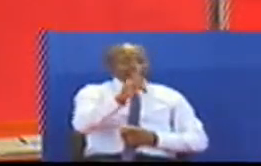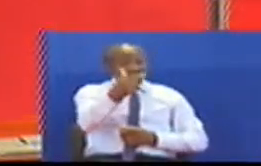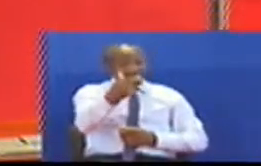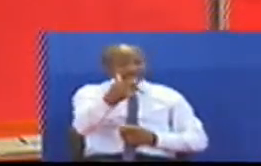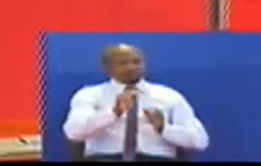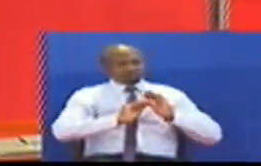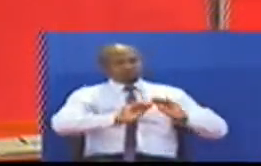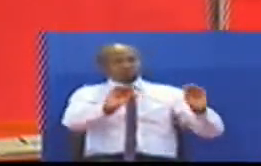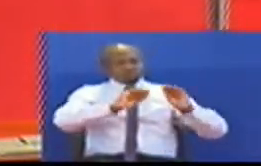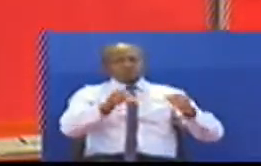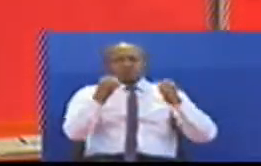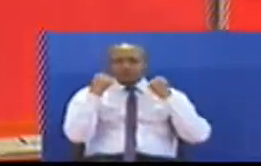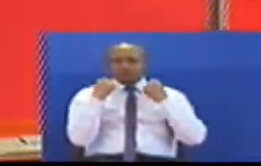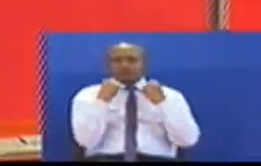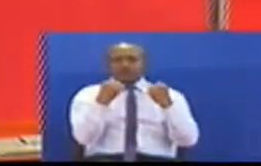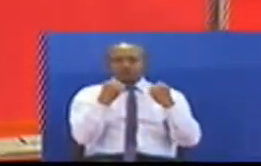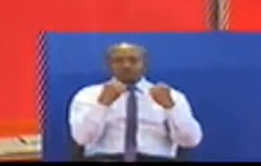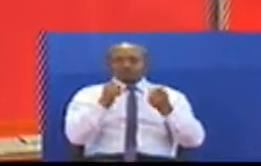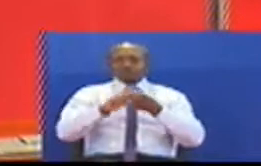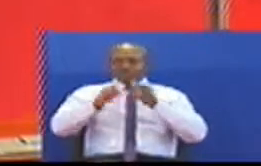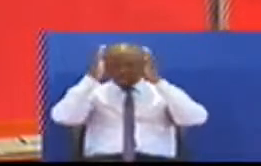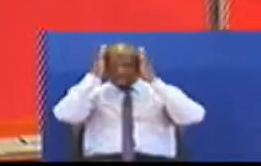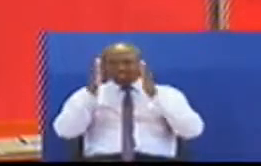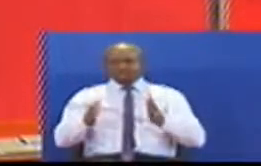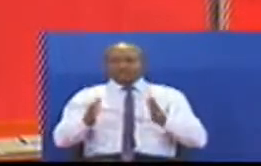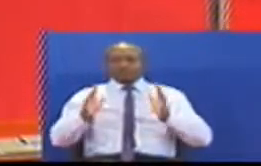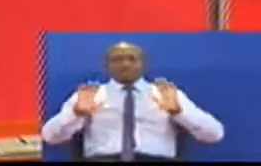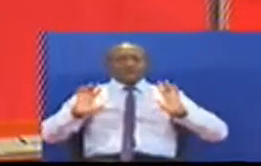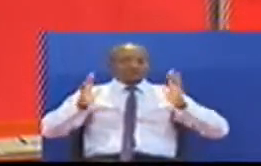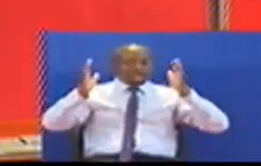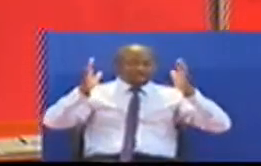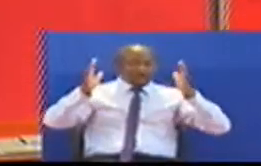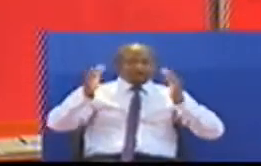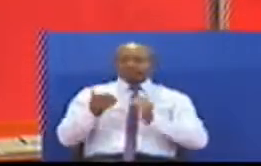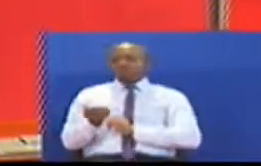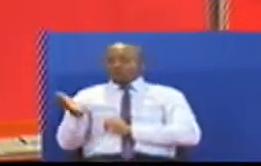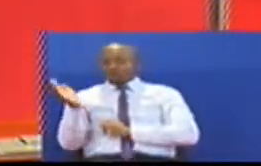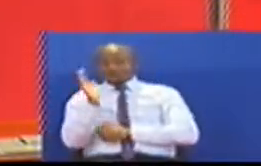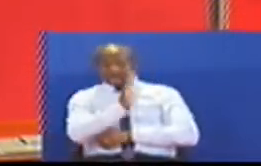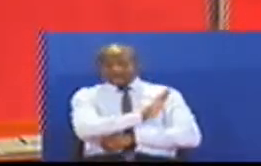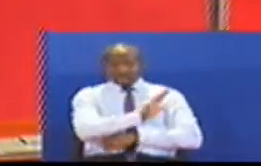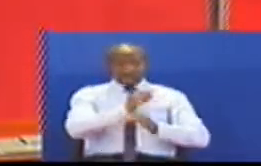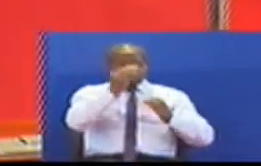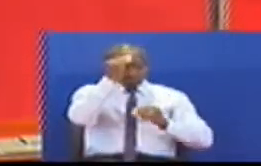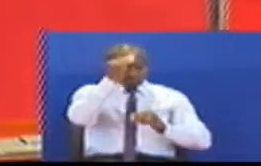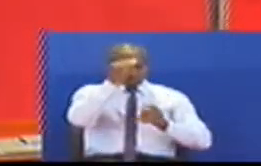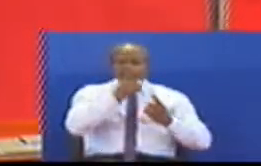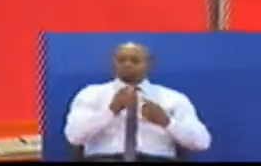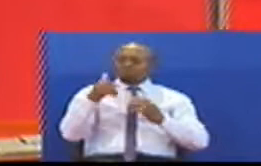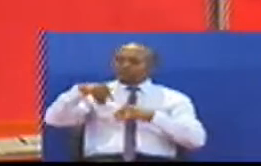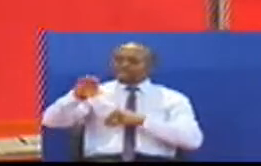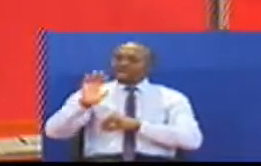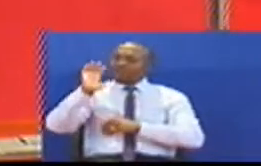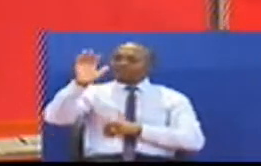kwanza ukakamavu, lakini na ile discipline ya maisha. Wakitoka hapo tunawapeleka kama miaka isiyopungua